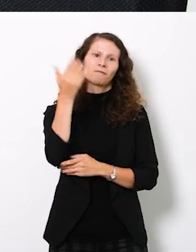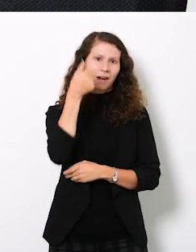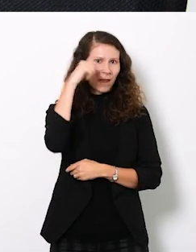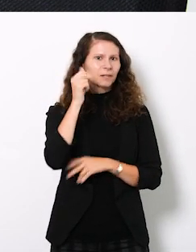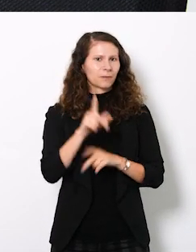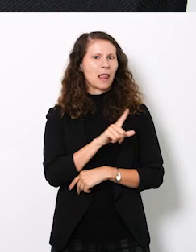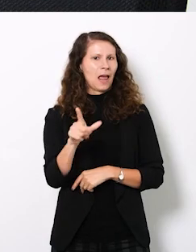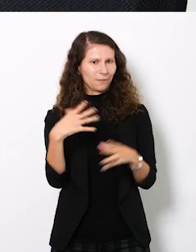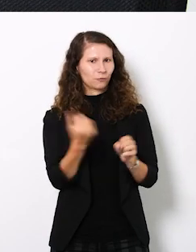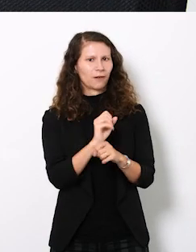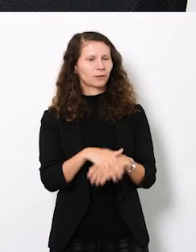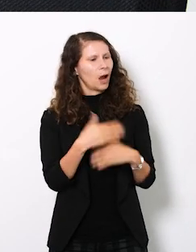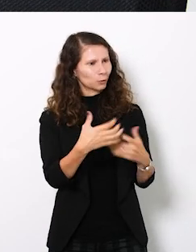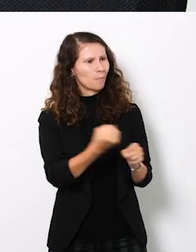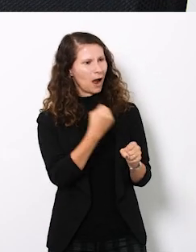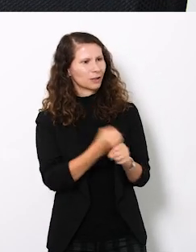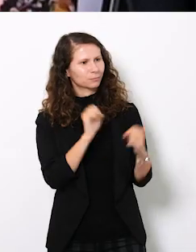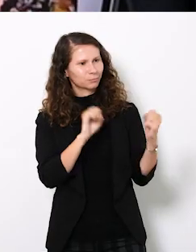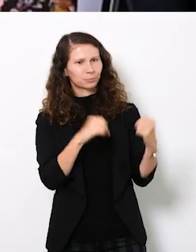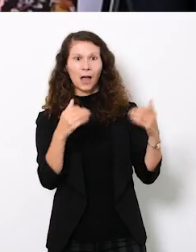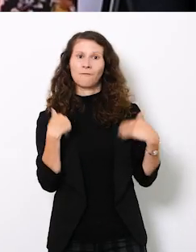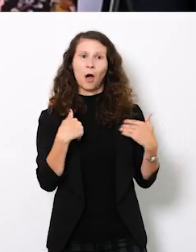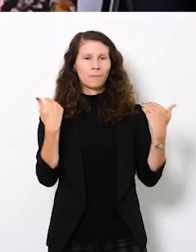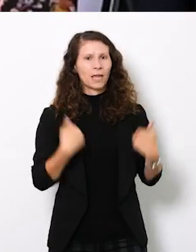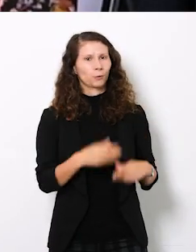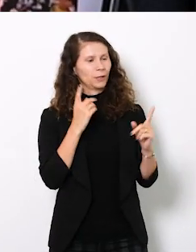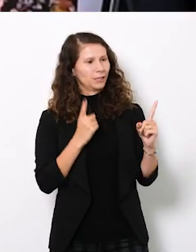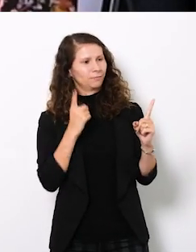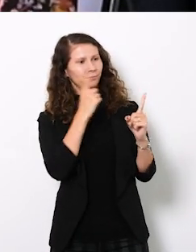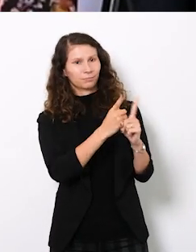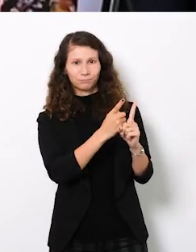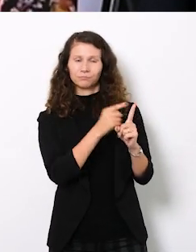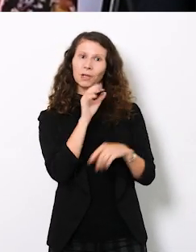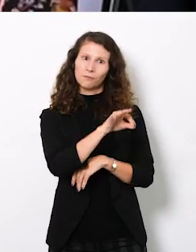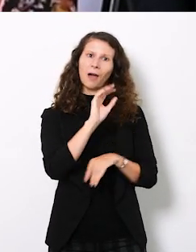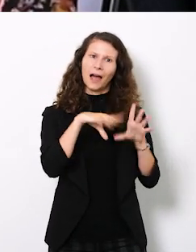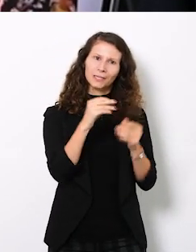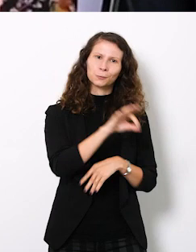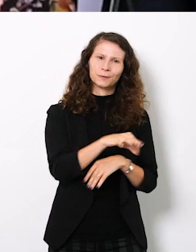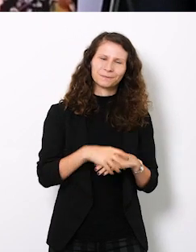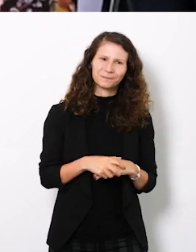Berlin auch mal live schaffen. Herzlichen Dank und Ihnen alles Gute. Ich freue mich auf die persönliche Begegnung dann. Ihnen auch